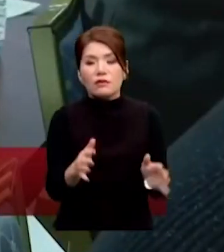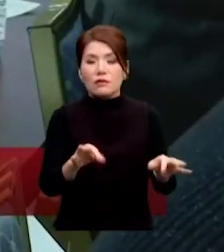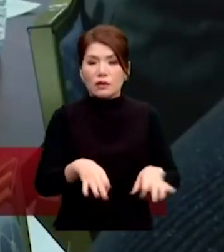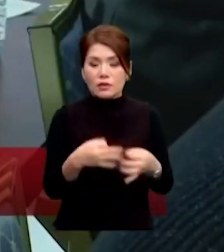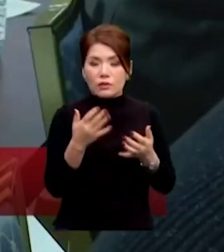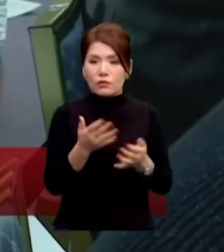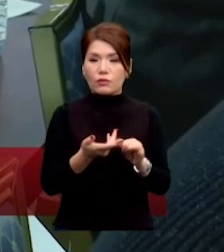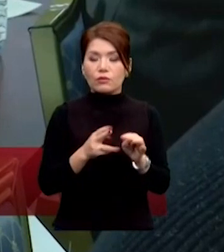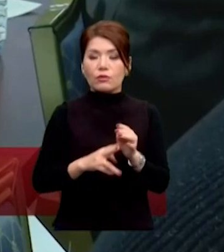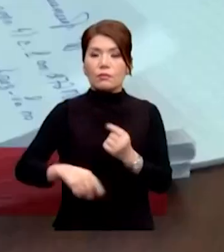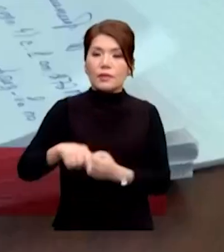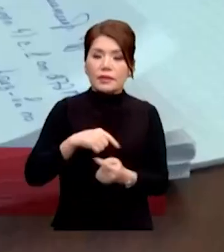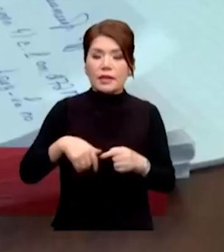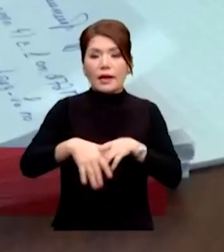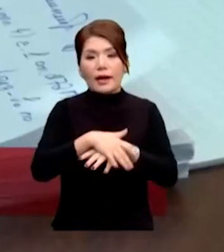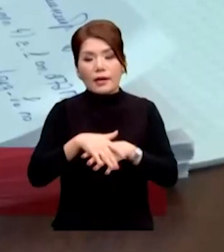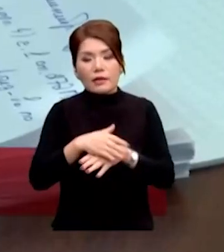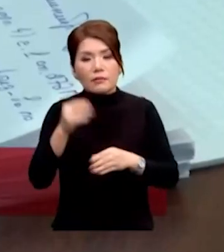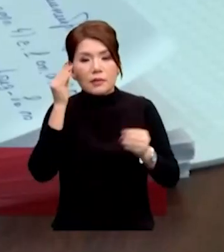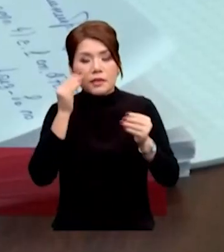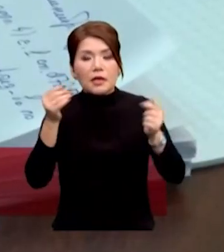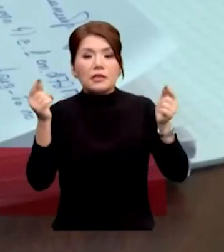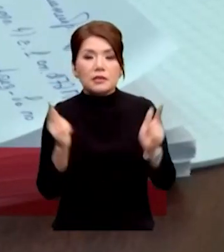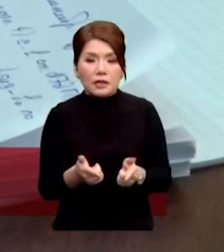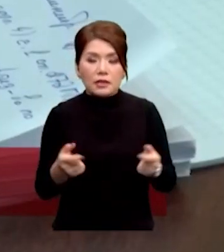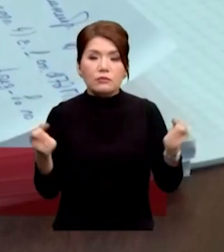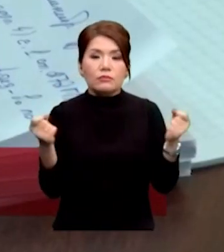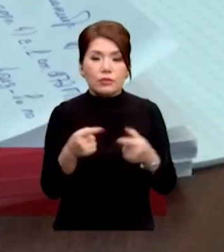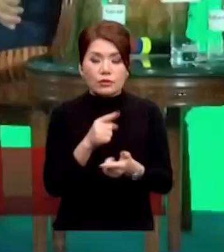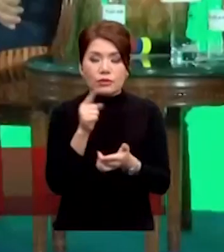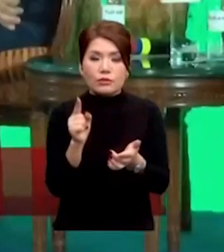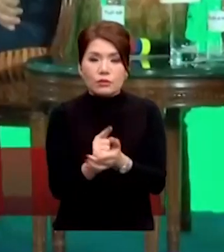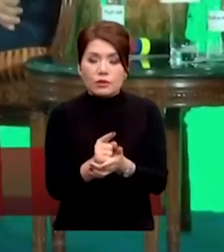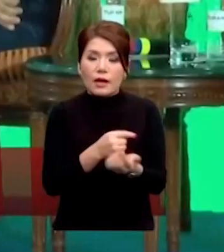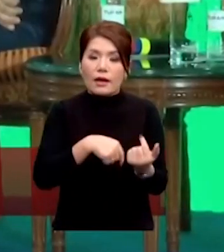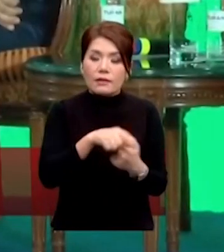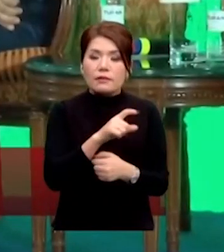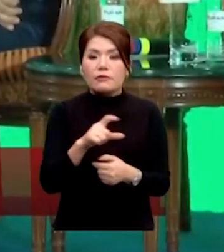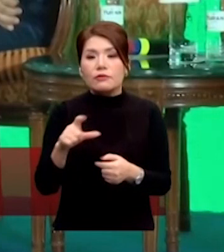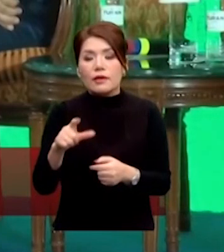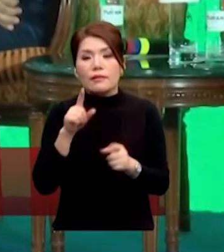кезекте бизнес пен халықтың мүддесі сәйкес келу керек деп отыр. Ал кәсіп пен экологиялық қоғамдастық өкілдерін